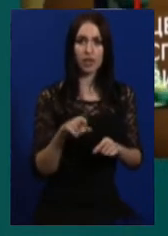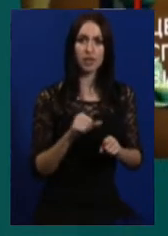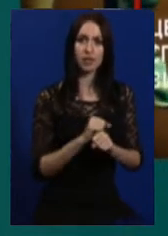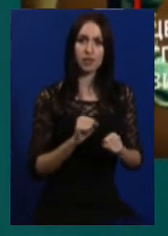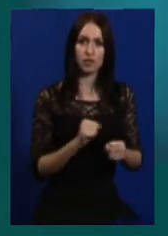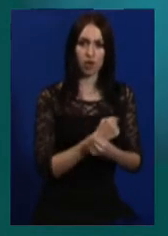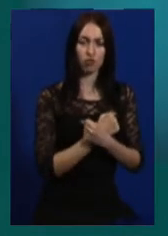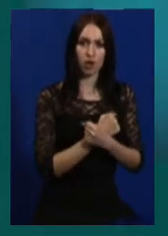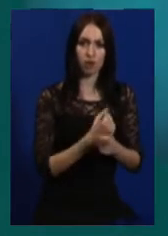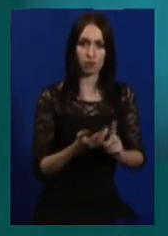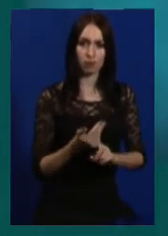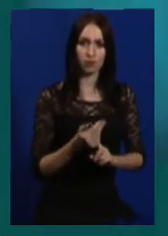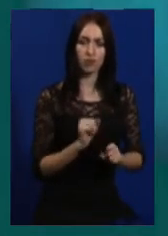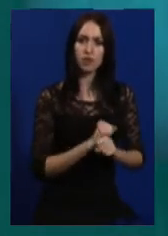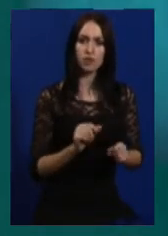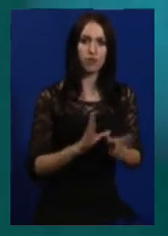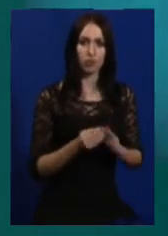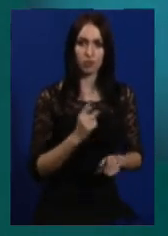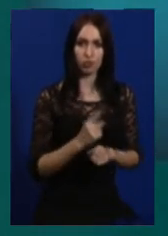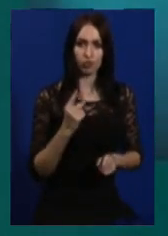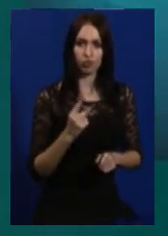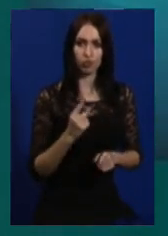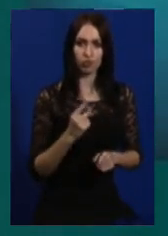нельзя жалеть пообщаюсь приседу